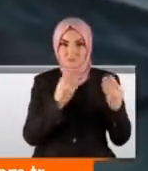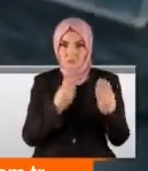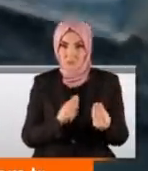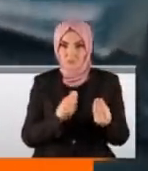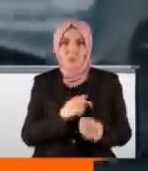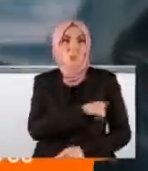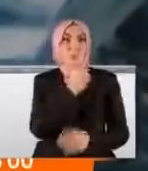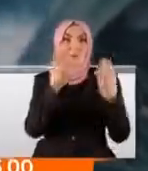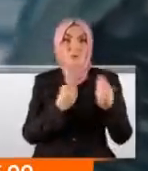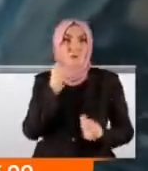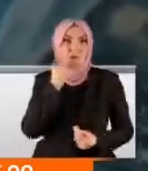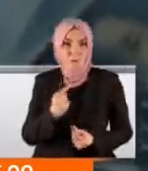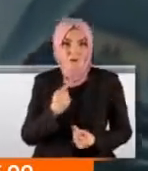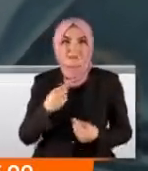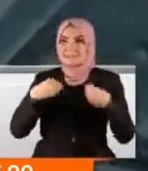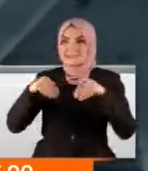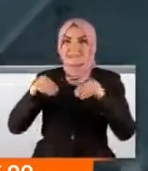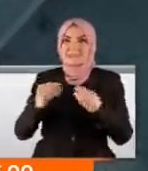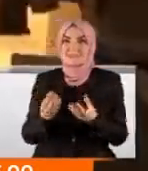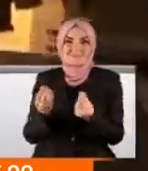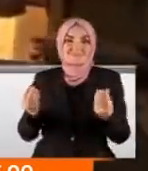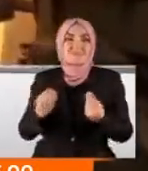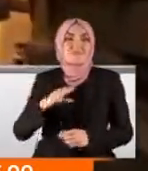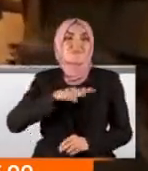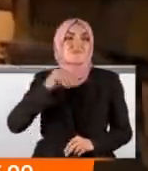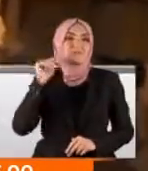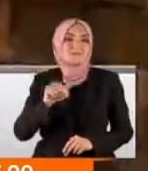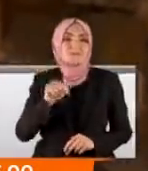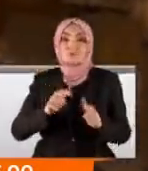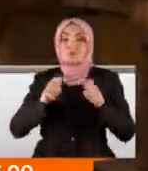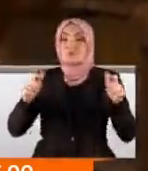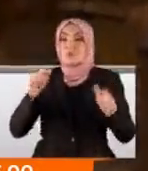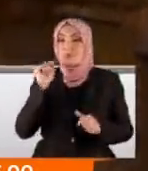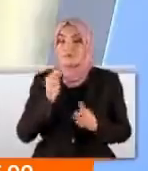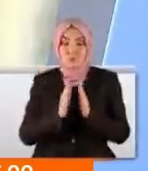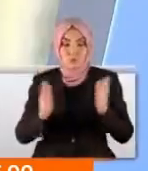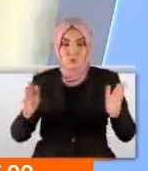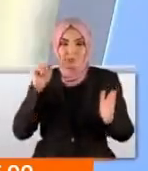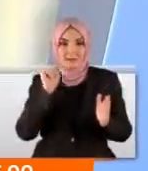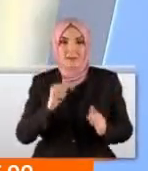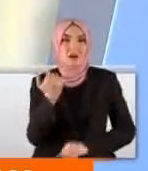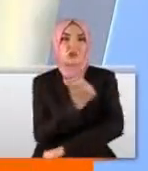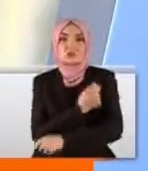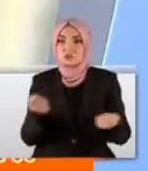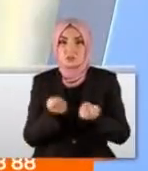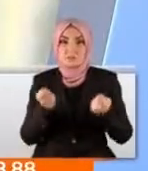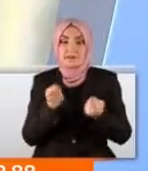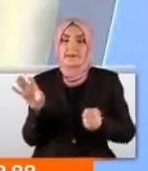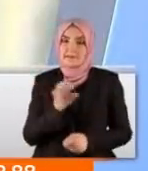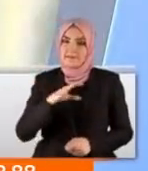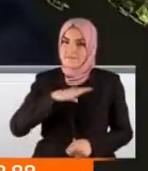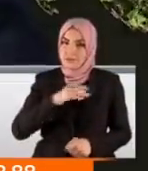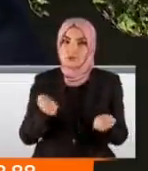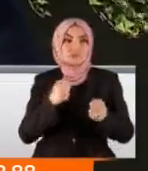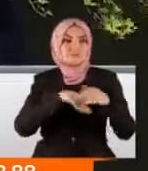kredilerde rekor artış yaşanıyor. Bu büyümede aşı seferberliğinin payı çok büyük. Ekonomideki ivmenin istihdama da yansıması